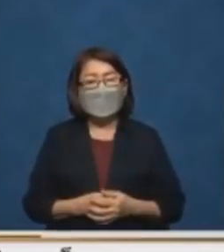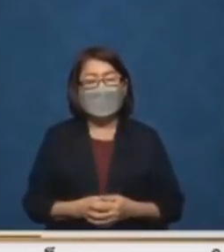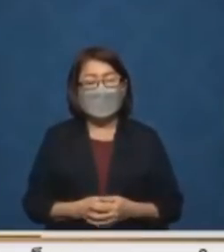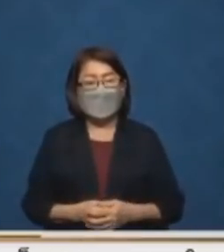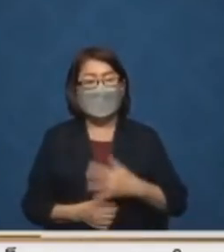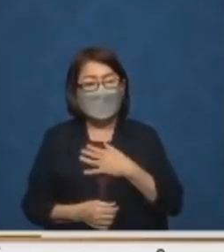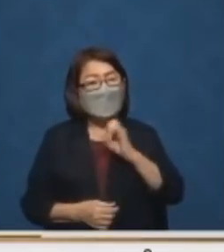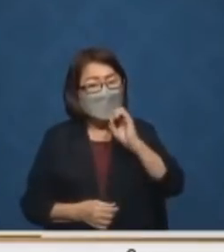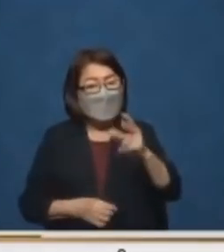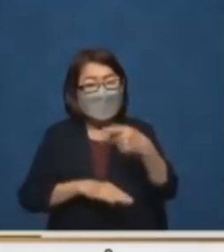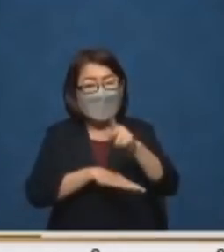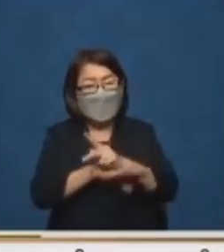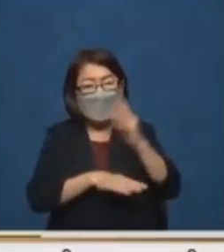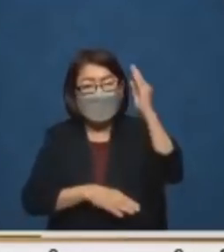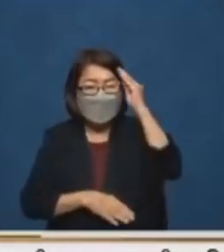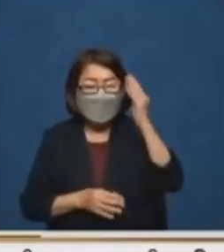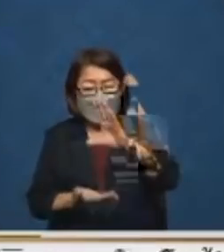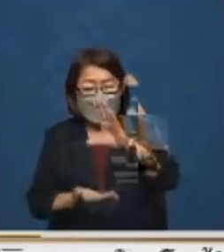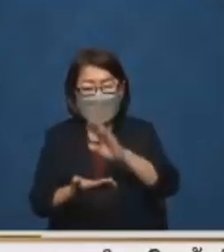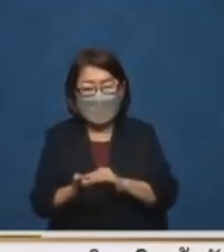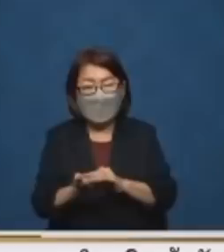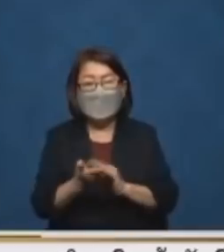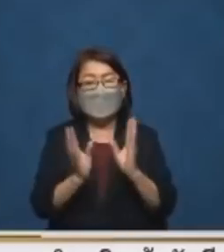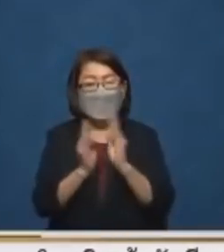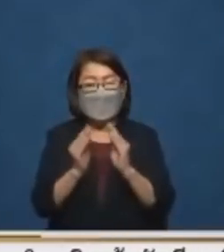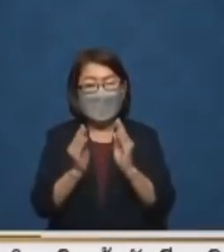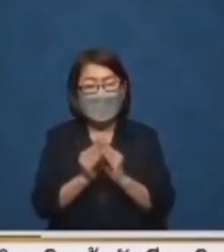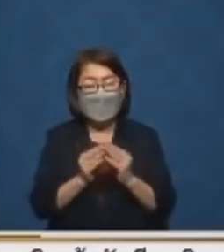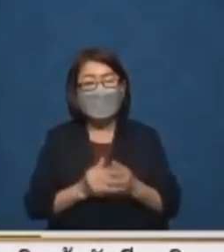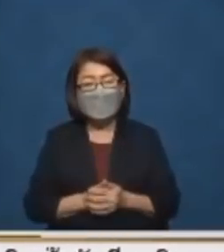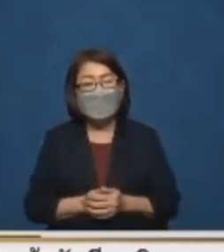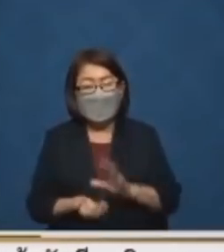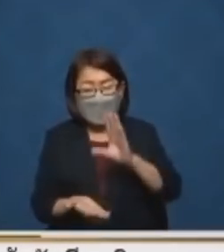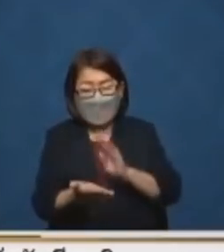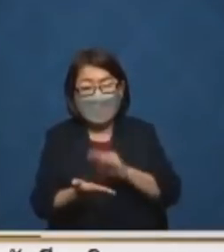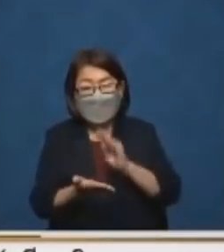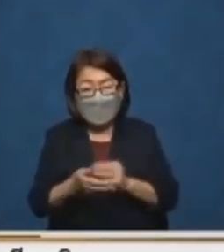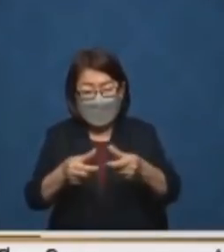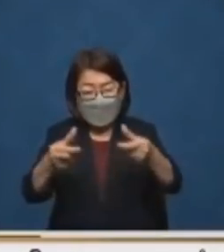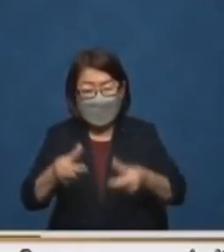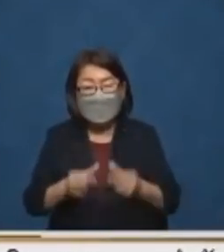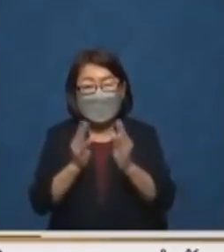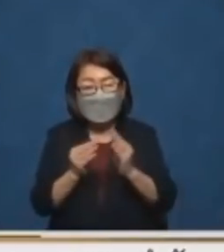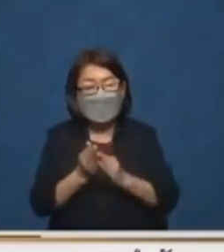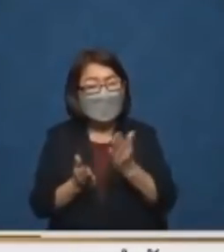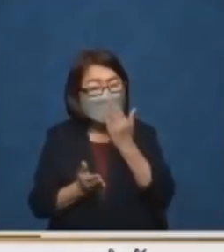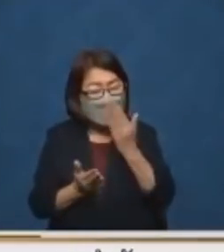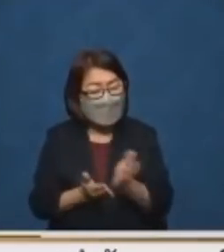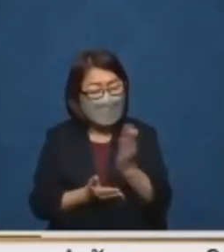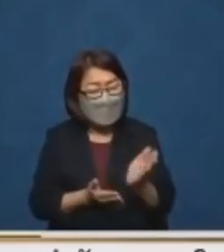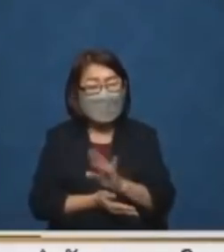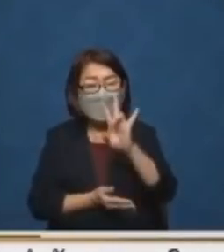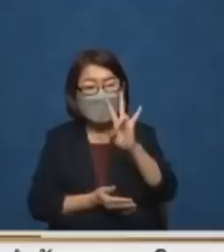ผมเรีนท่ประทานว่า ในบนทึกการประชุมของคณะอนุกรมธิการหน้าที่เจ็ ไปสลที่ 57 คร